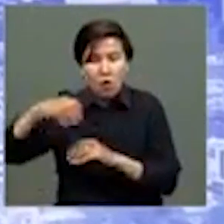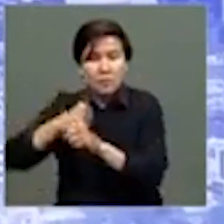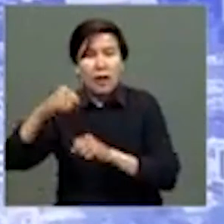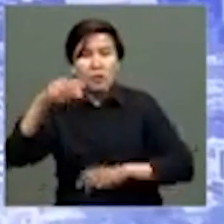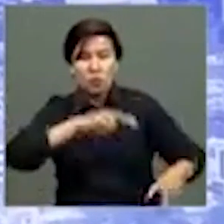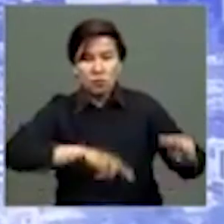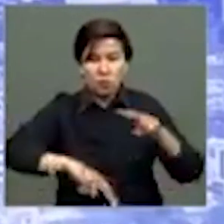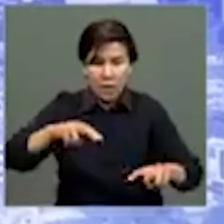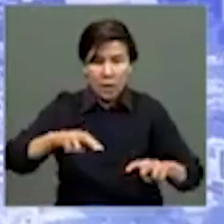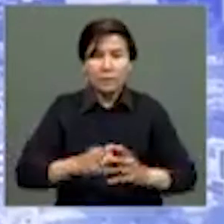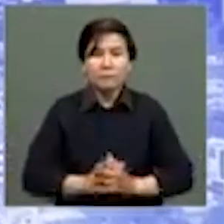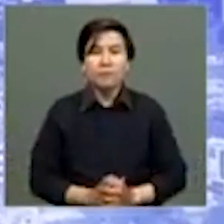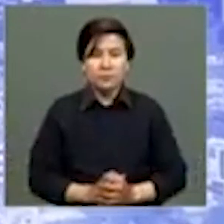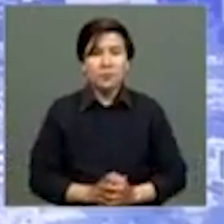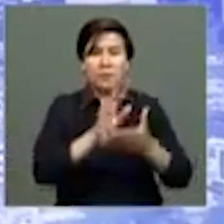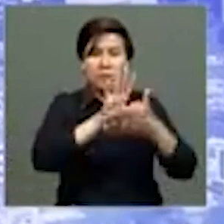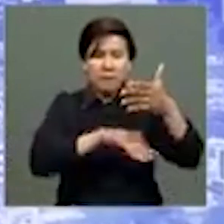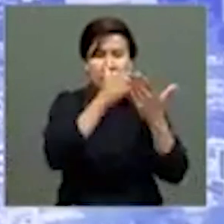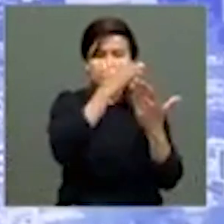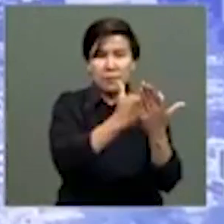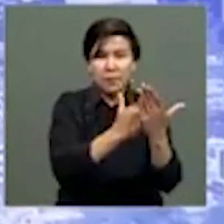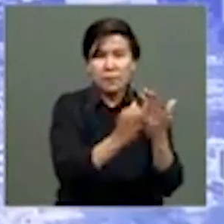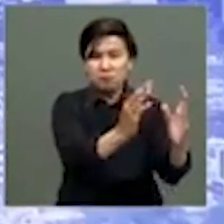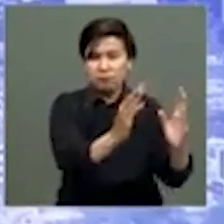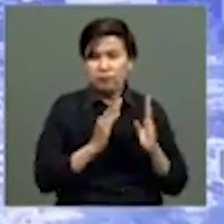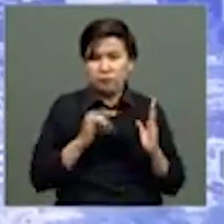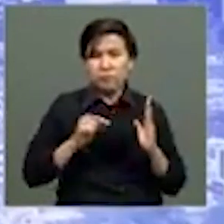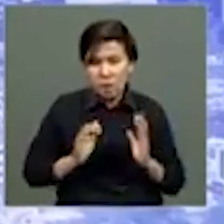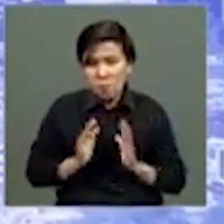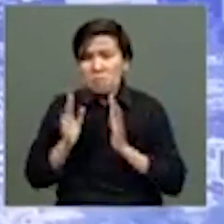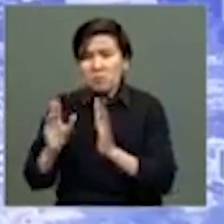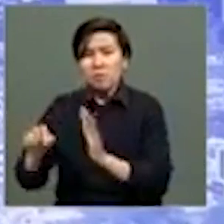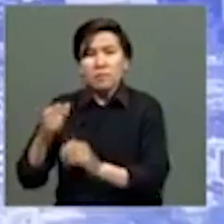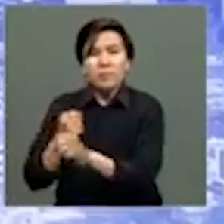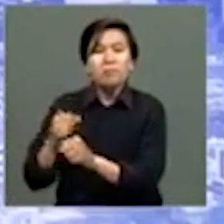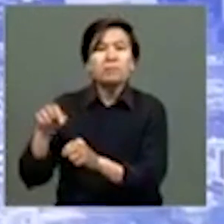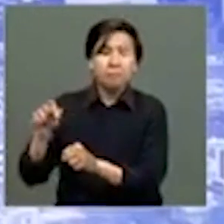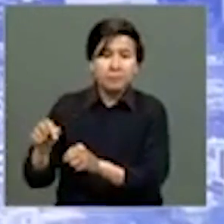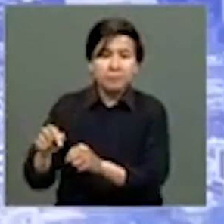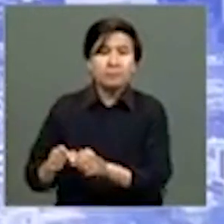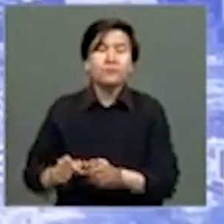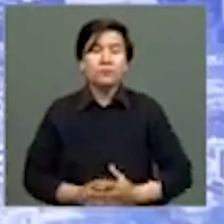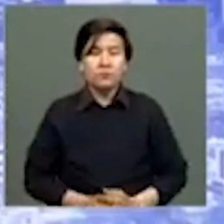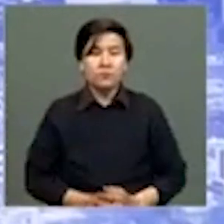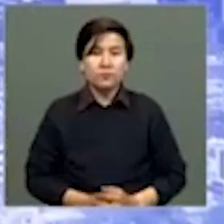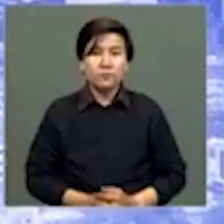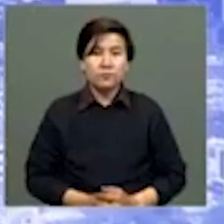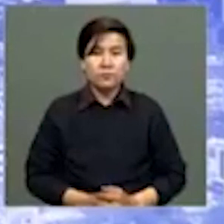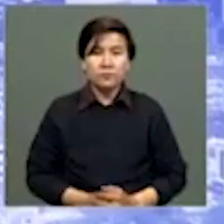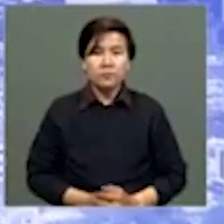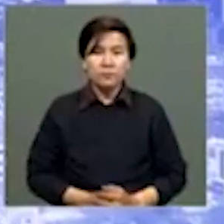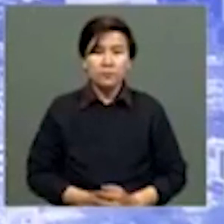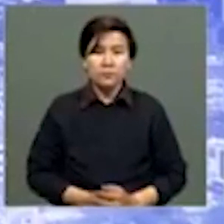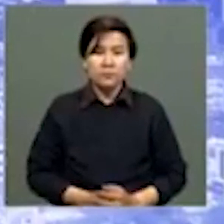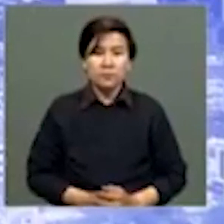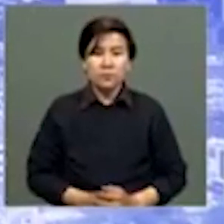ไม่รับแล้วก็เอาไปปฏิบัติหรือว่าไปกระจายข้อมูลให้กับบุคลากรที่ท่านดูแลอยู่นะคะก็คิด